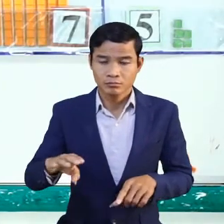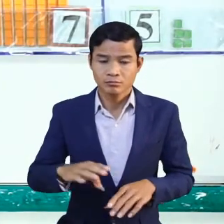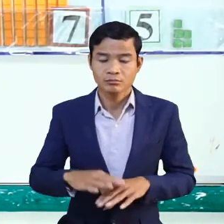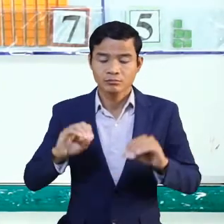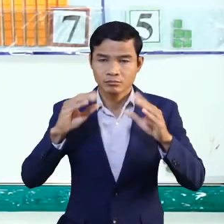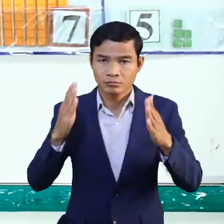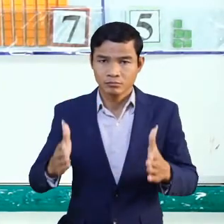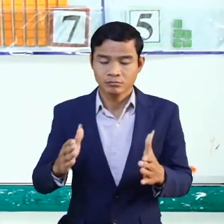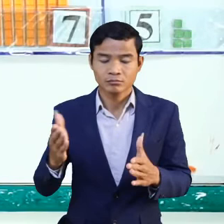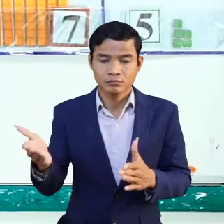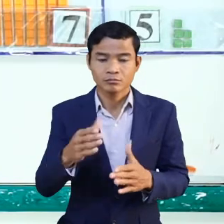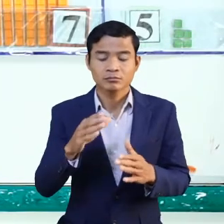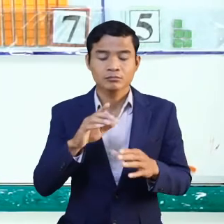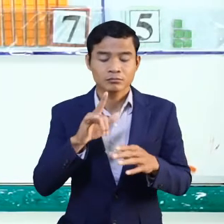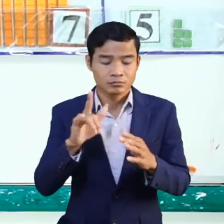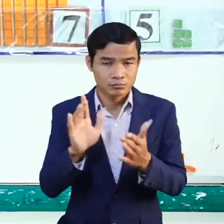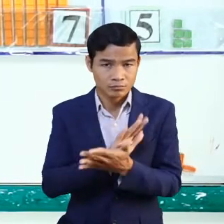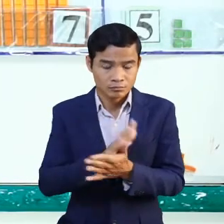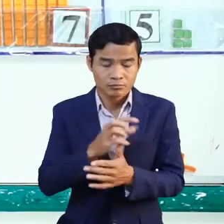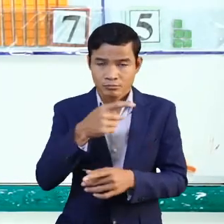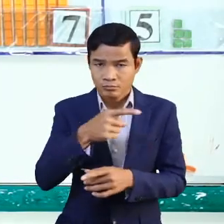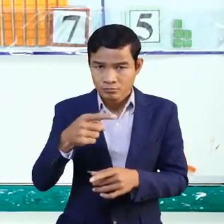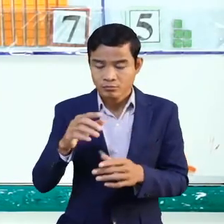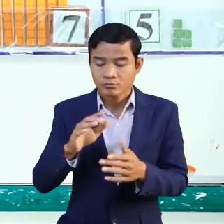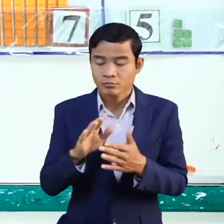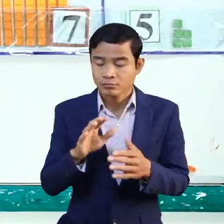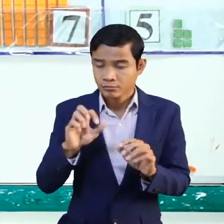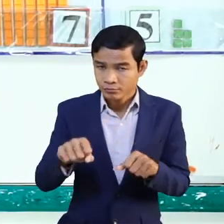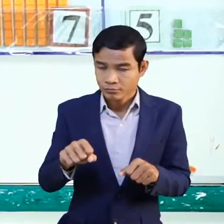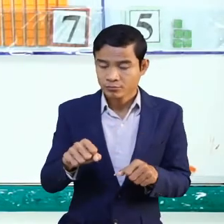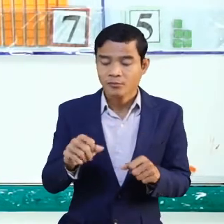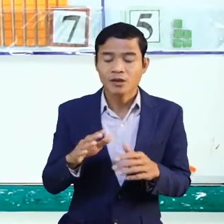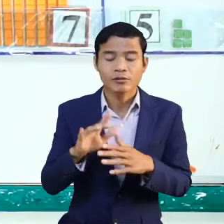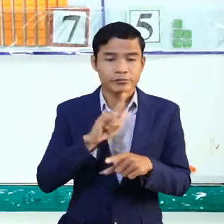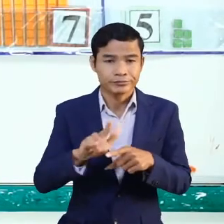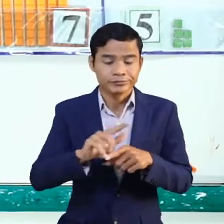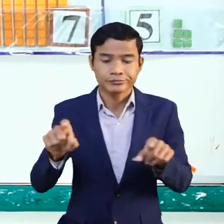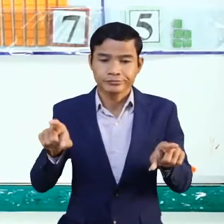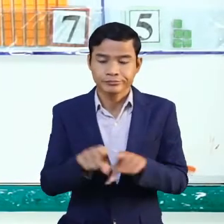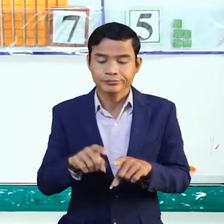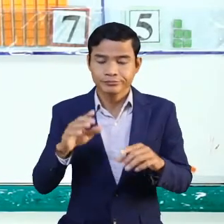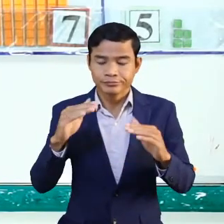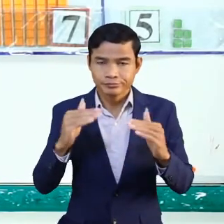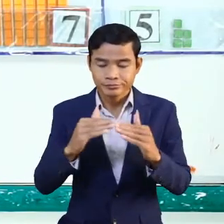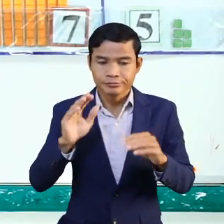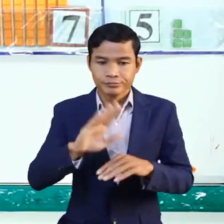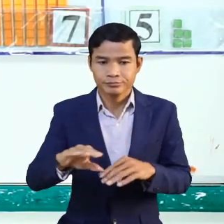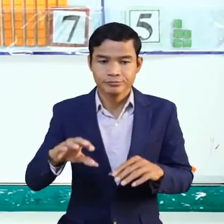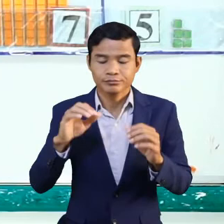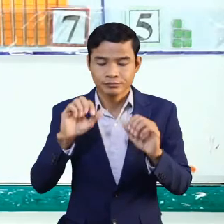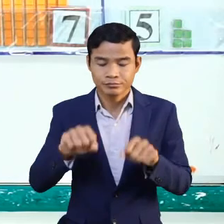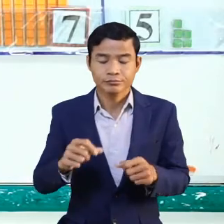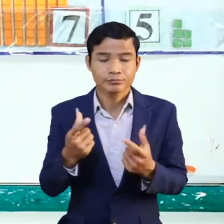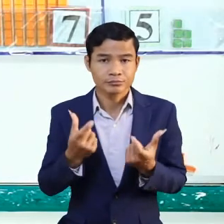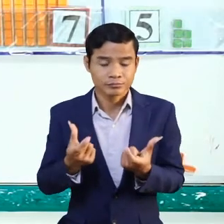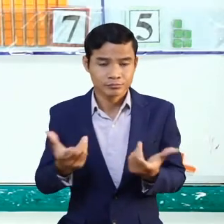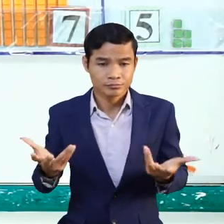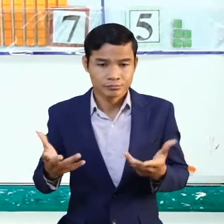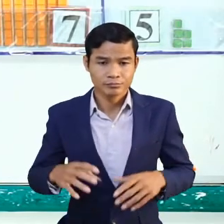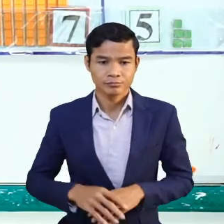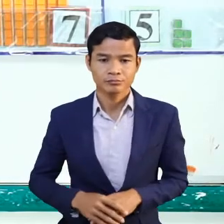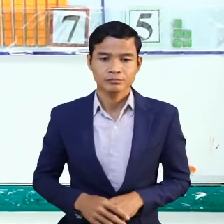ចគ្នាចាអញ្ចឹងមានថាការដកបន្តចំនួននិងការដកតាមប្រមាណវិធីនេះគឺដូចគ្នាណាអញ្ចឹងដូចនេះចាដូច